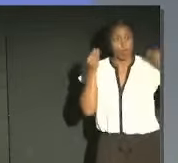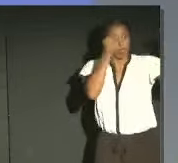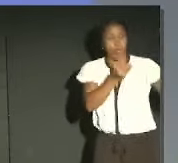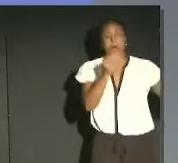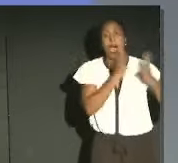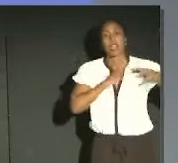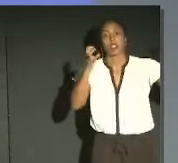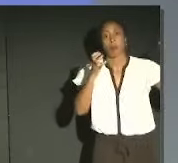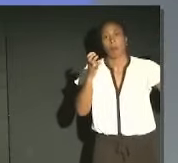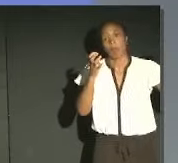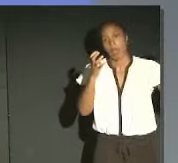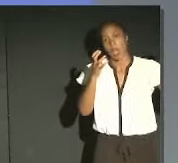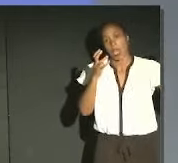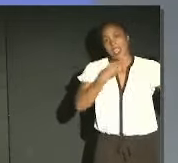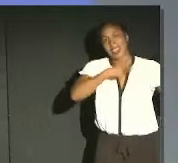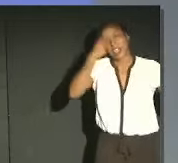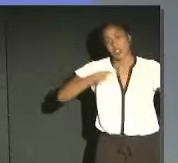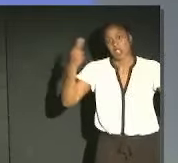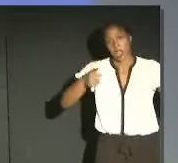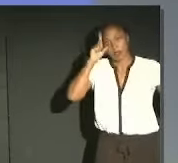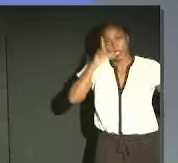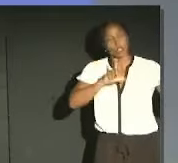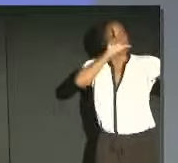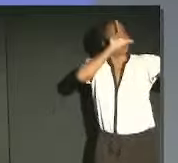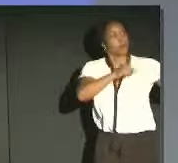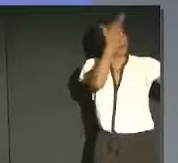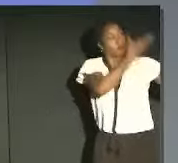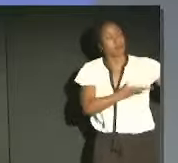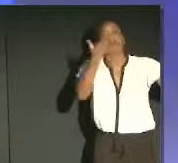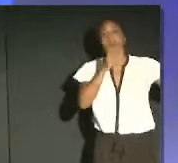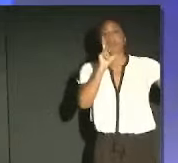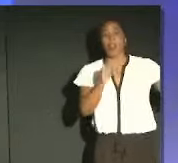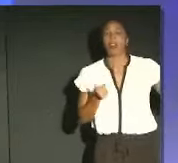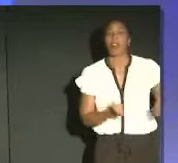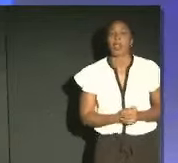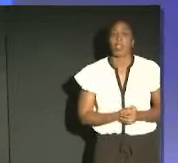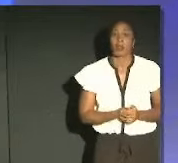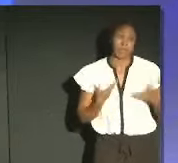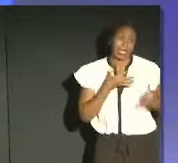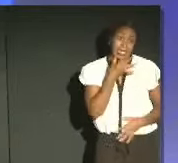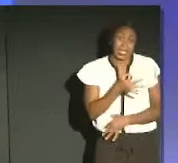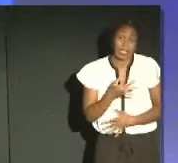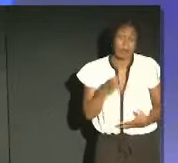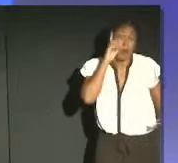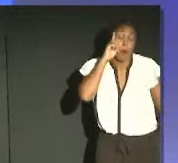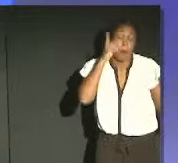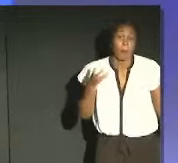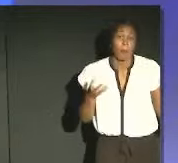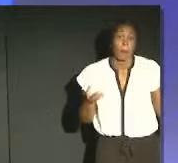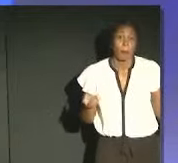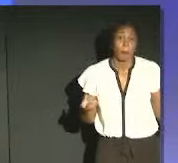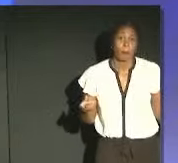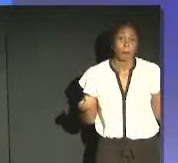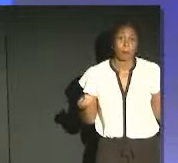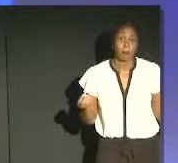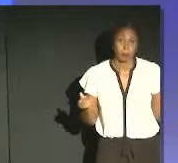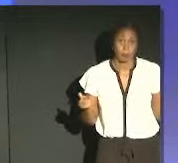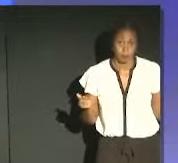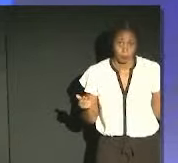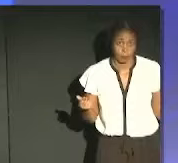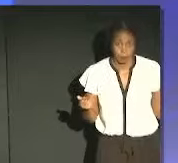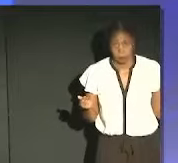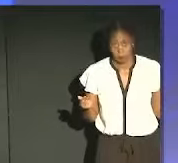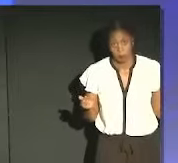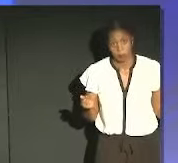nationale et qu' puisse trôner dans notre Assemblée nationale je le rappelle parce que tous